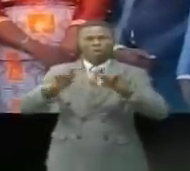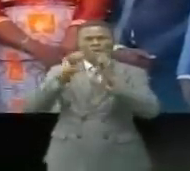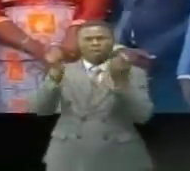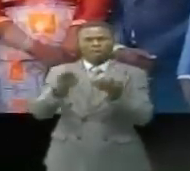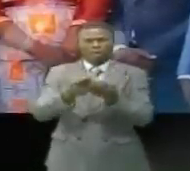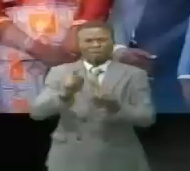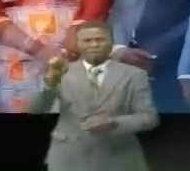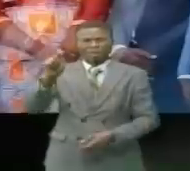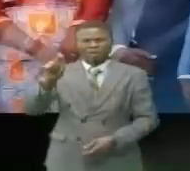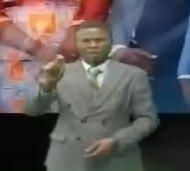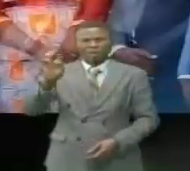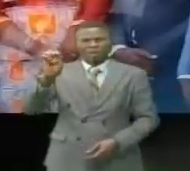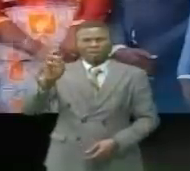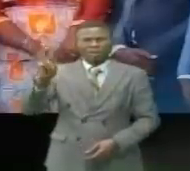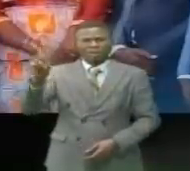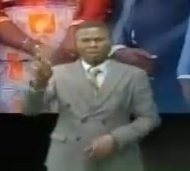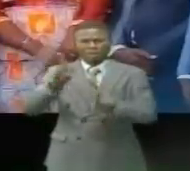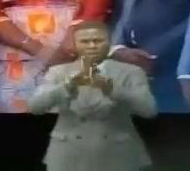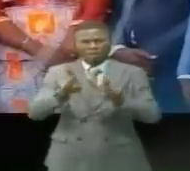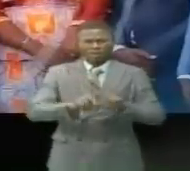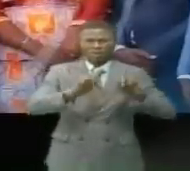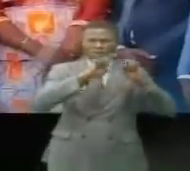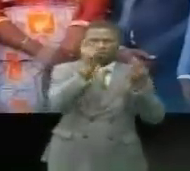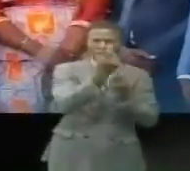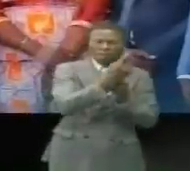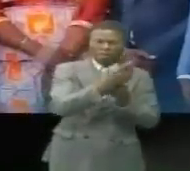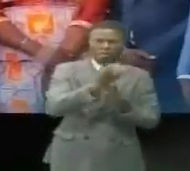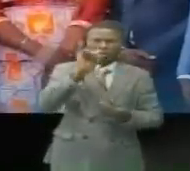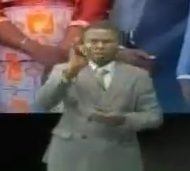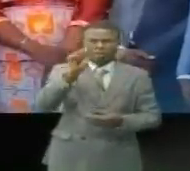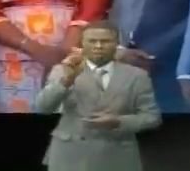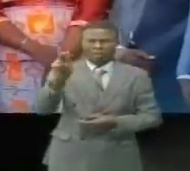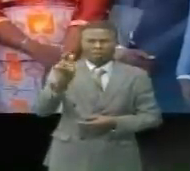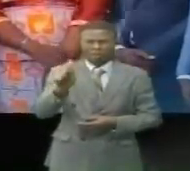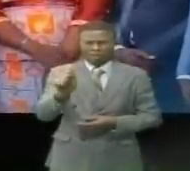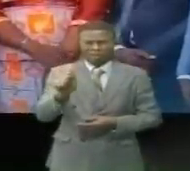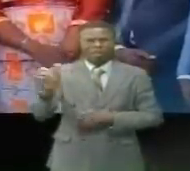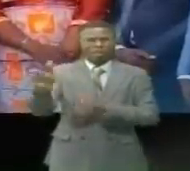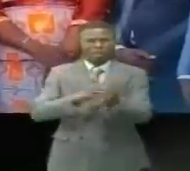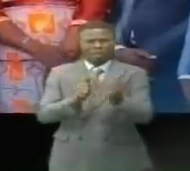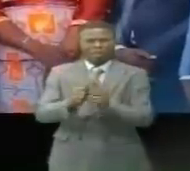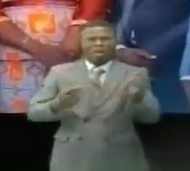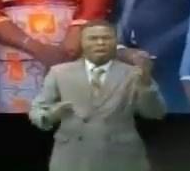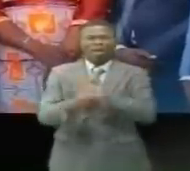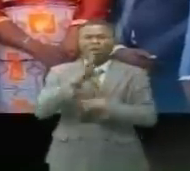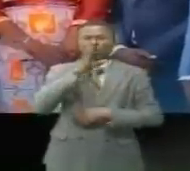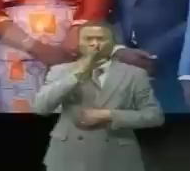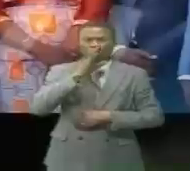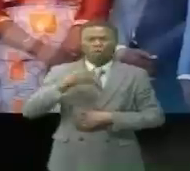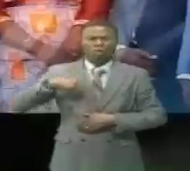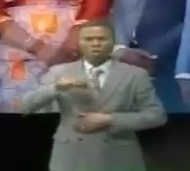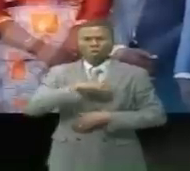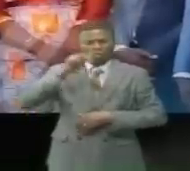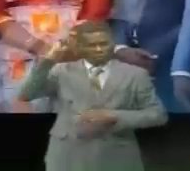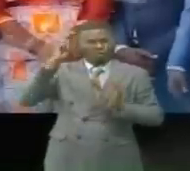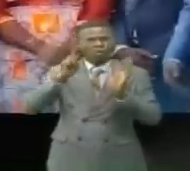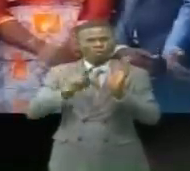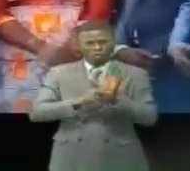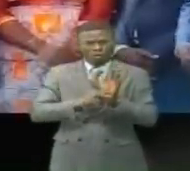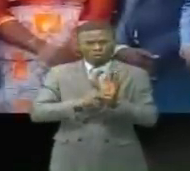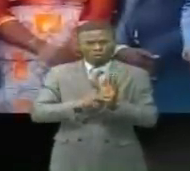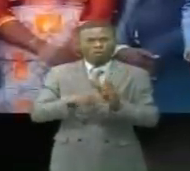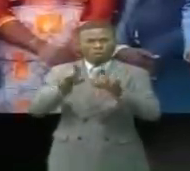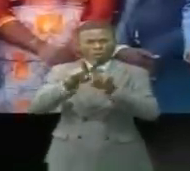Tekeyaka par ceux qui achètent les consciences de la population en accusant faussement certains membres du gouvernement ou par les